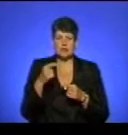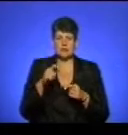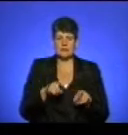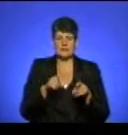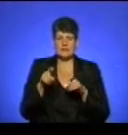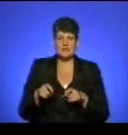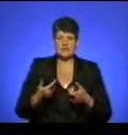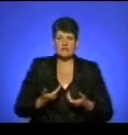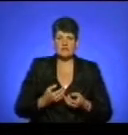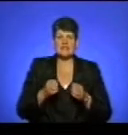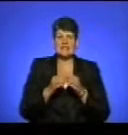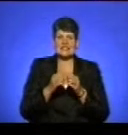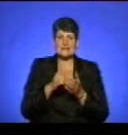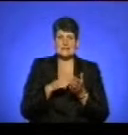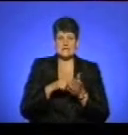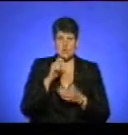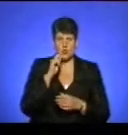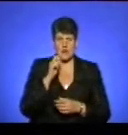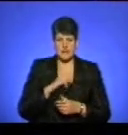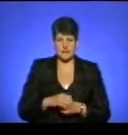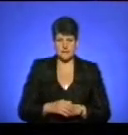10 містах України.